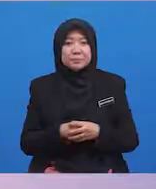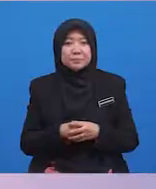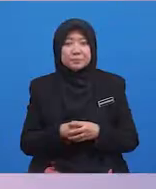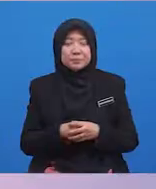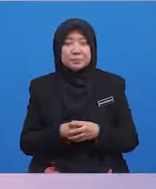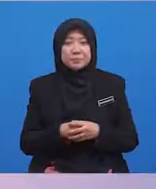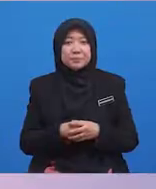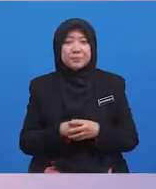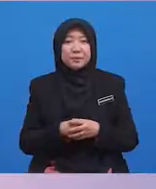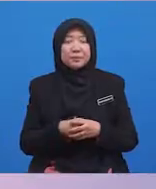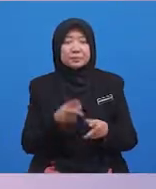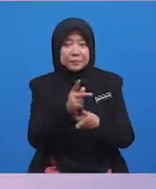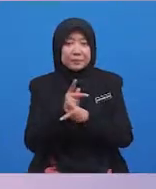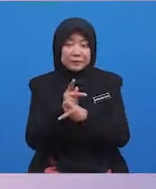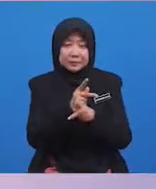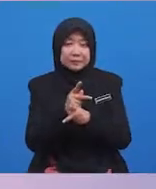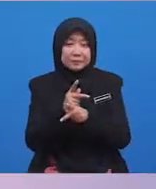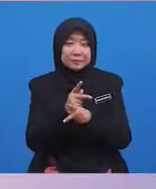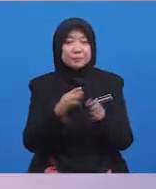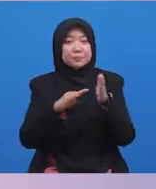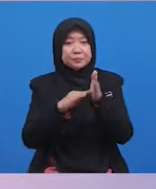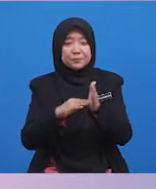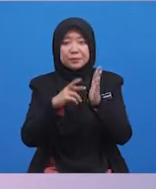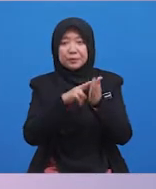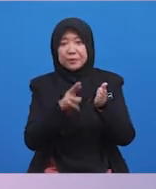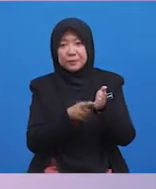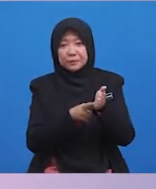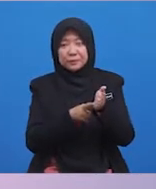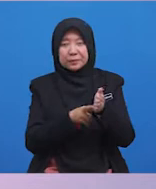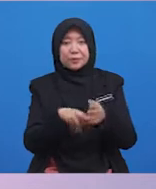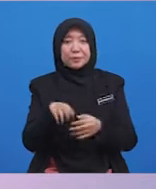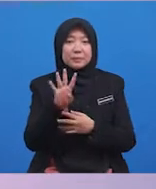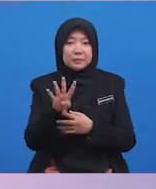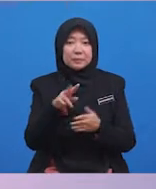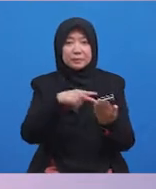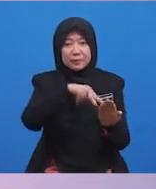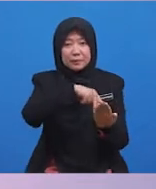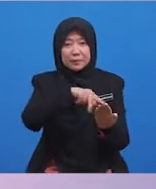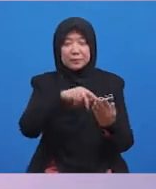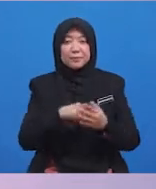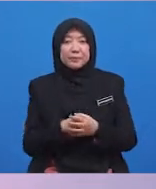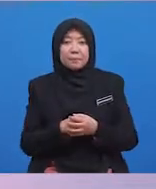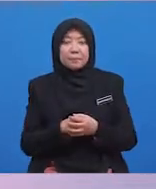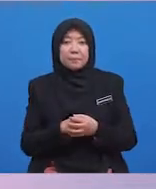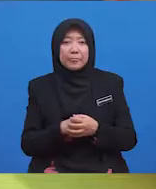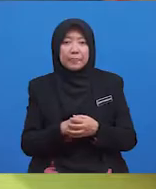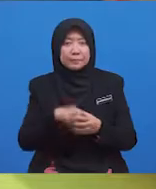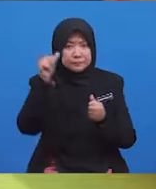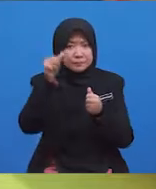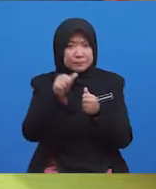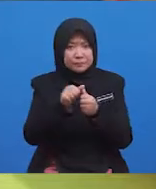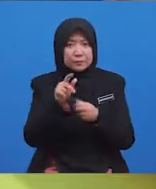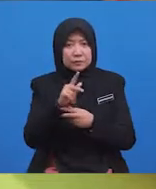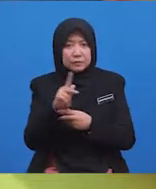Manakala, nilai berhati-hati pula dapat dibuktikan pada rangkap keempat pantun. Penulis